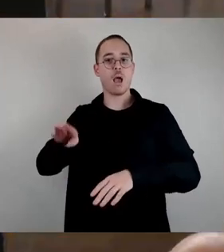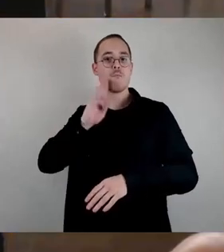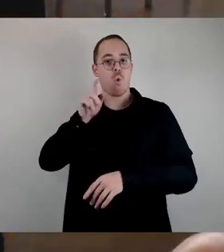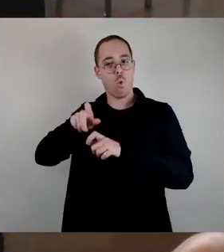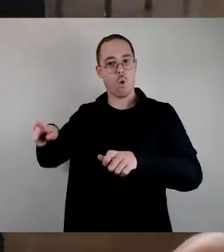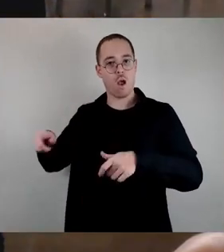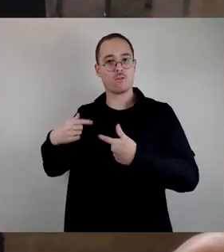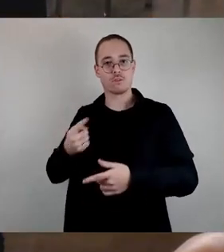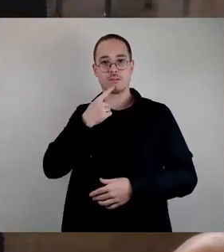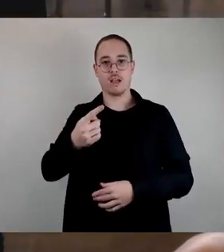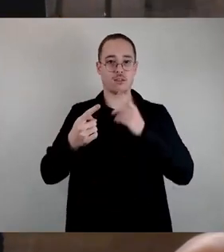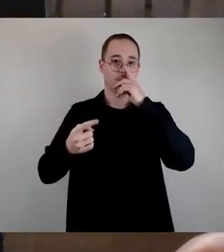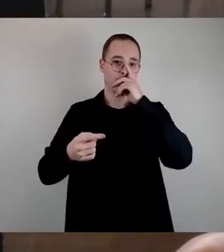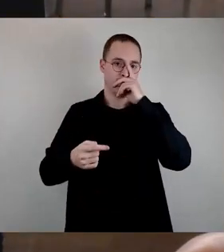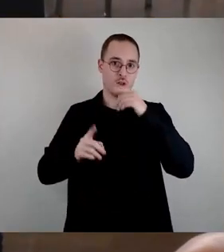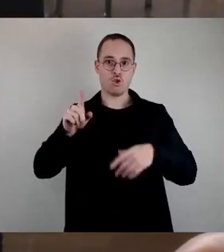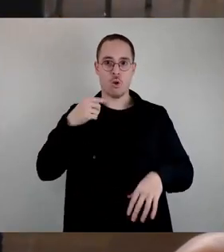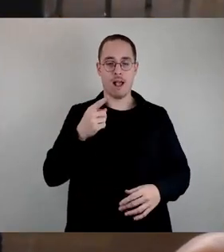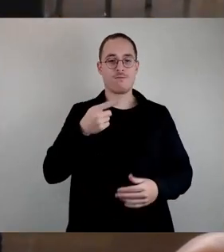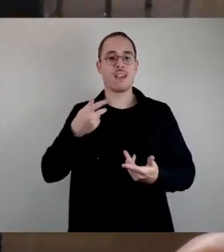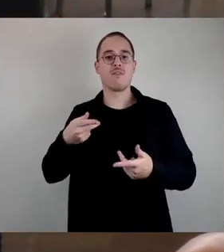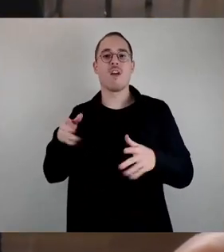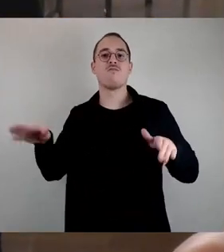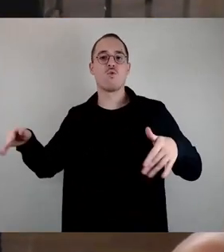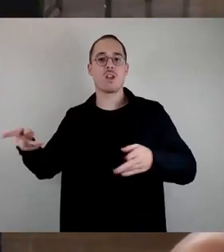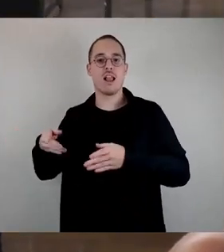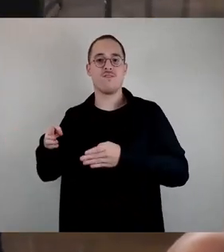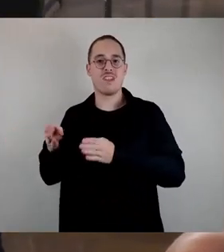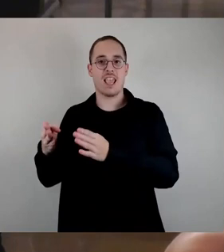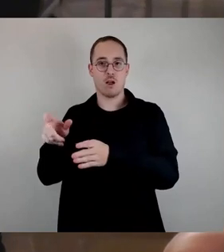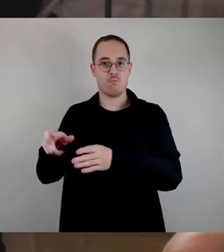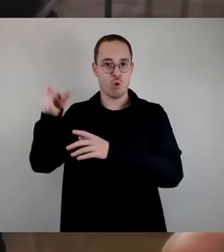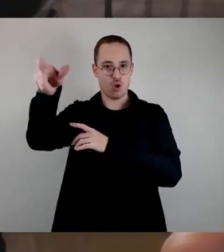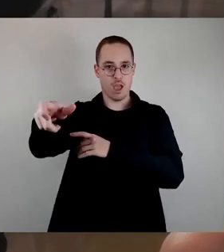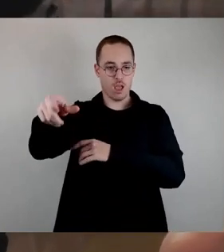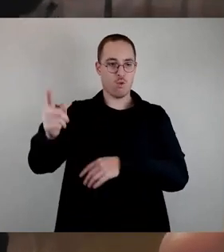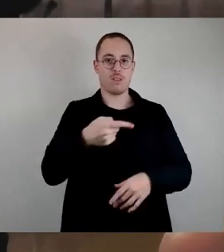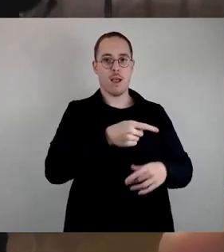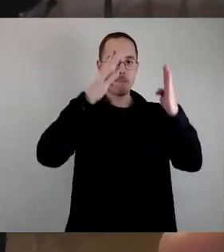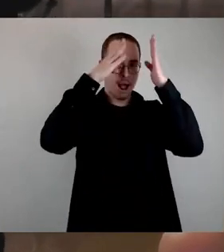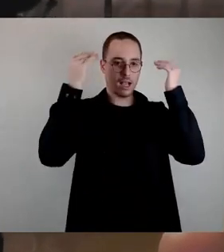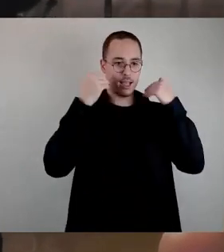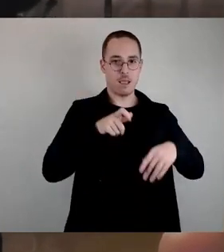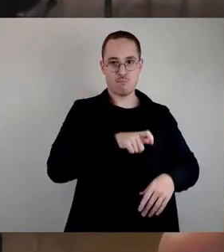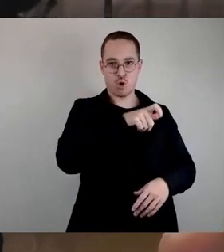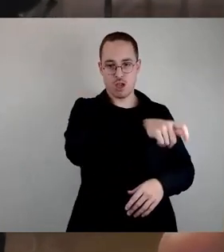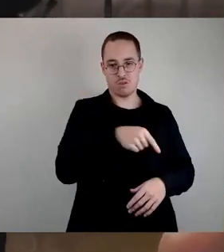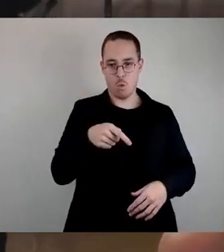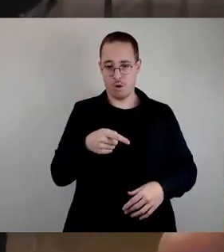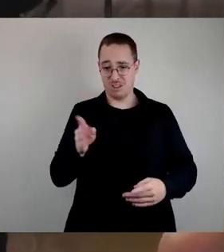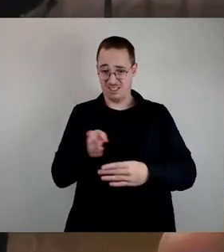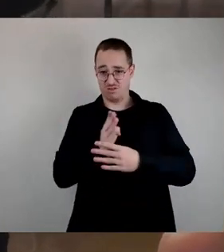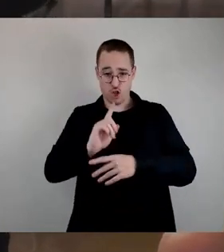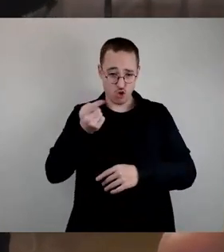zwischen Flügelwegbrücke und Marienbrücke im Elbraum eigentlich unvorstellbar. Schon die Querung, die von der Elbmole